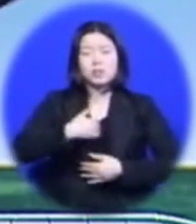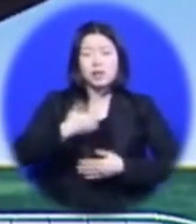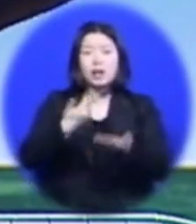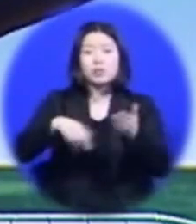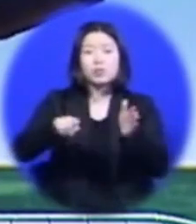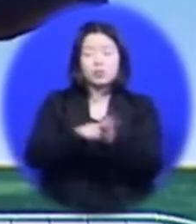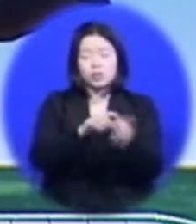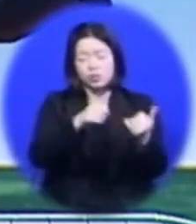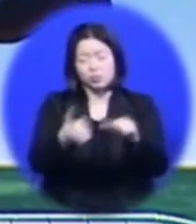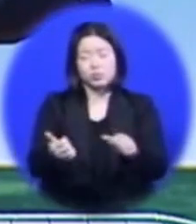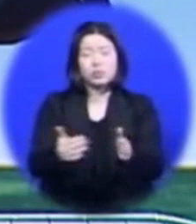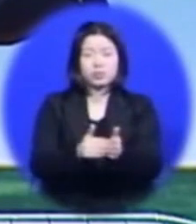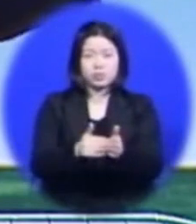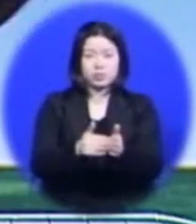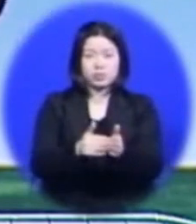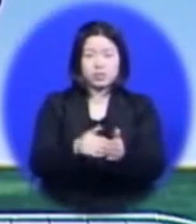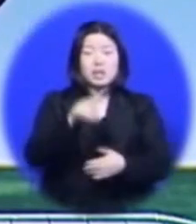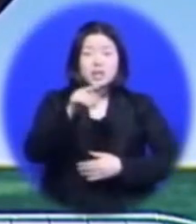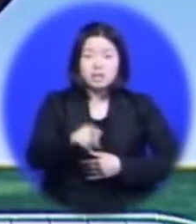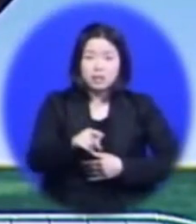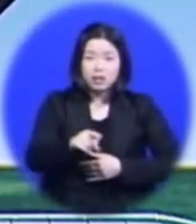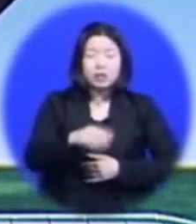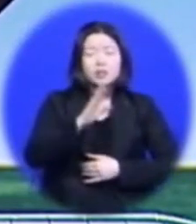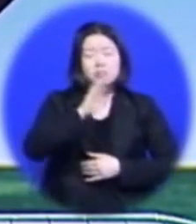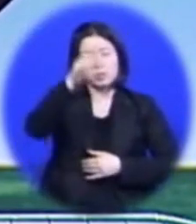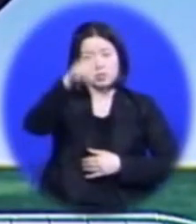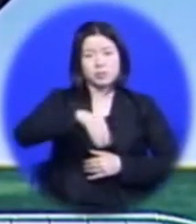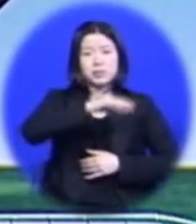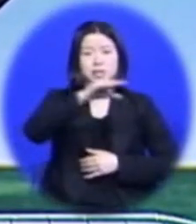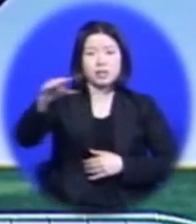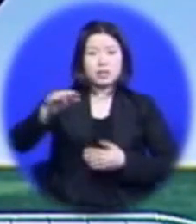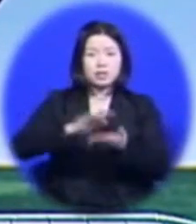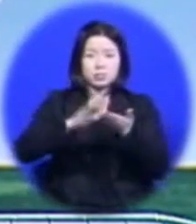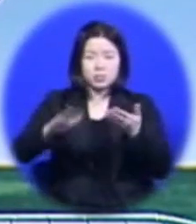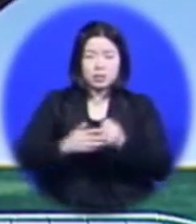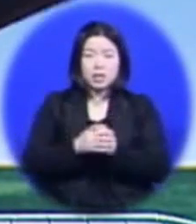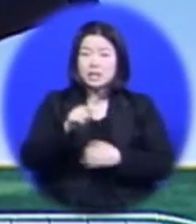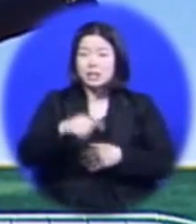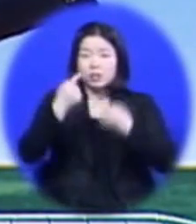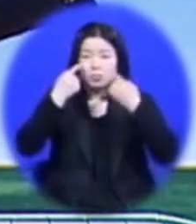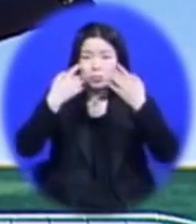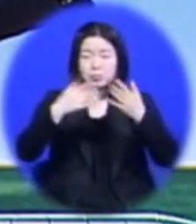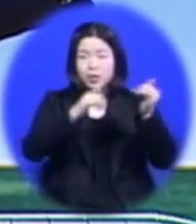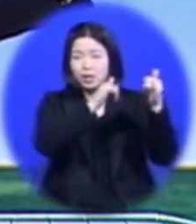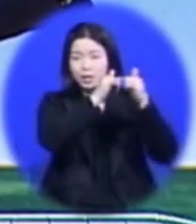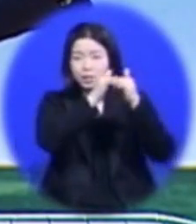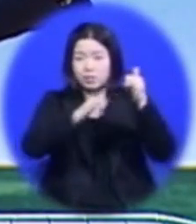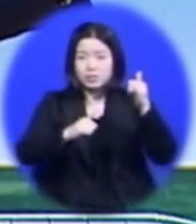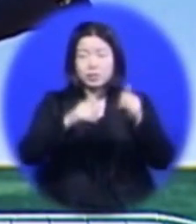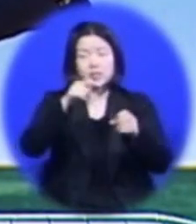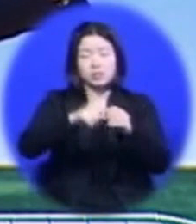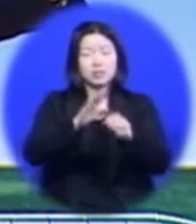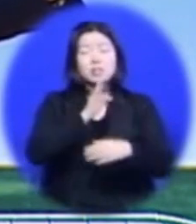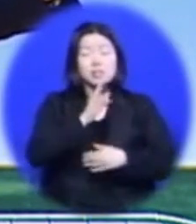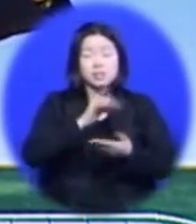위해 죽으셨어요. 이것이 십자가예요. 이건 분명한 역사적인 사실이에요.